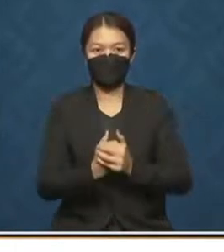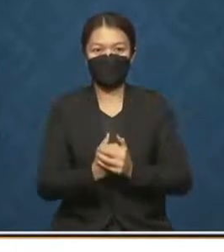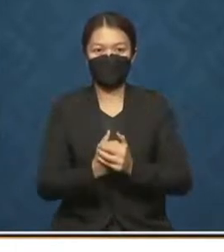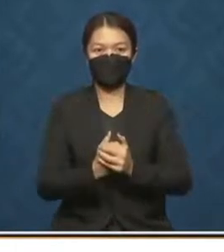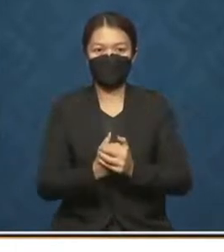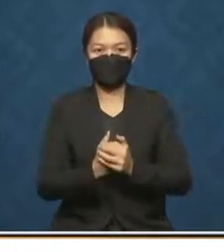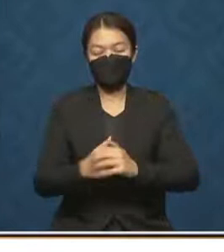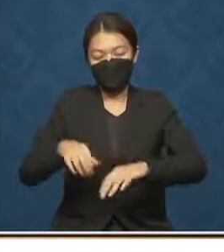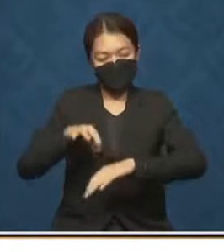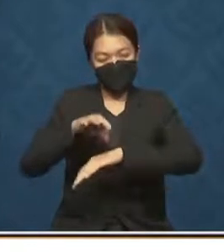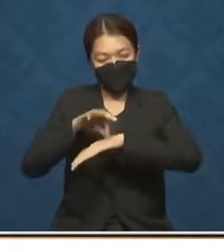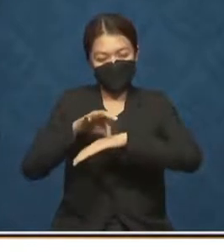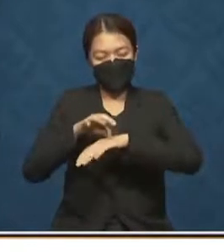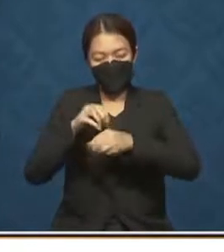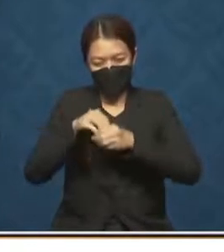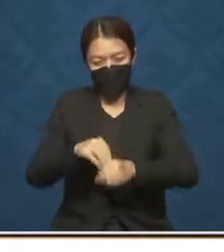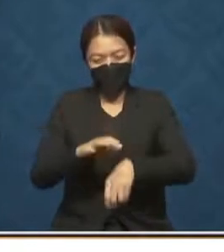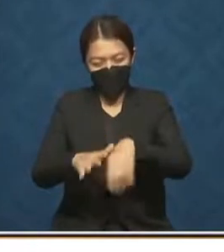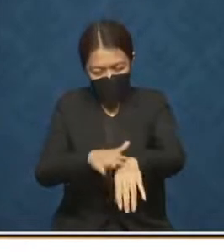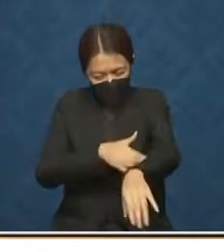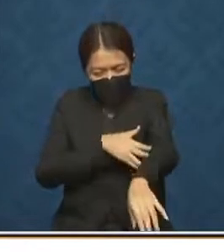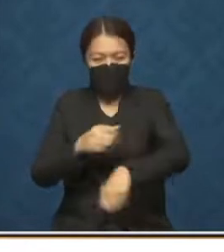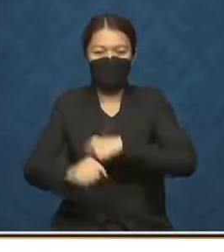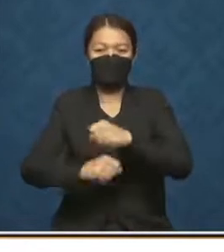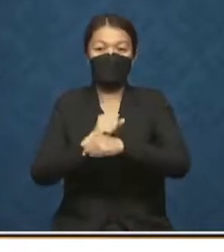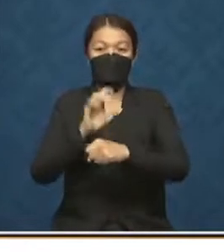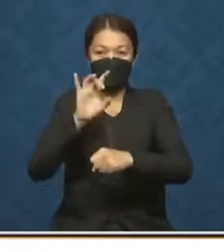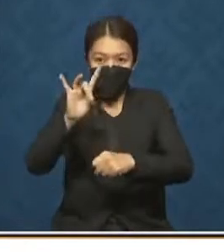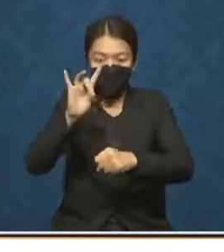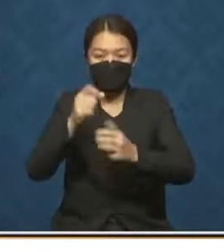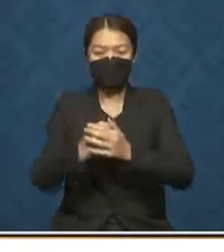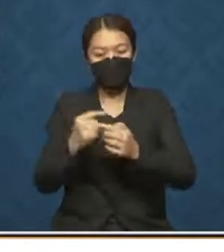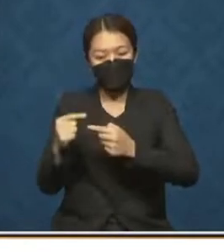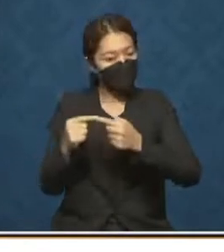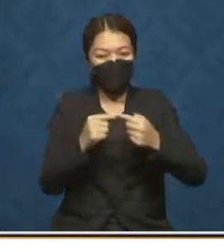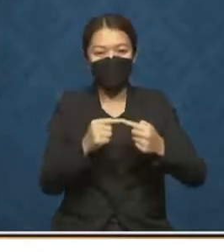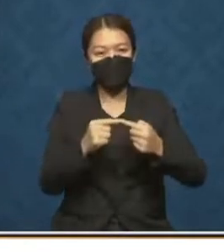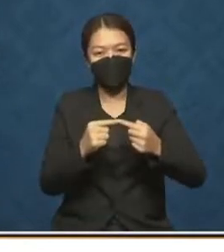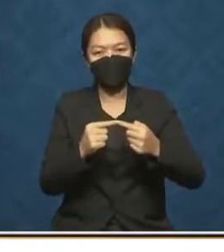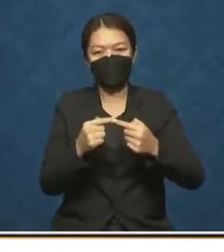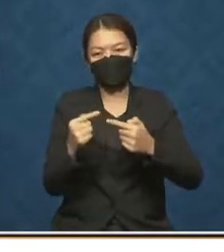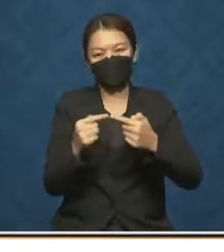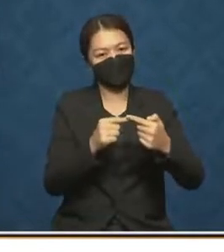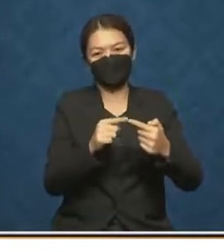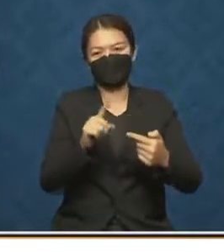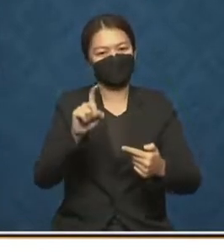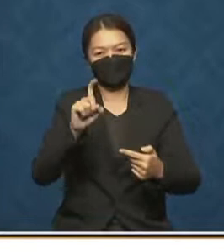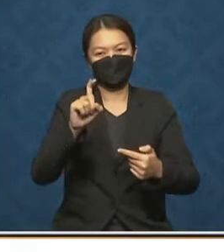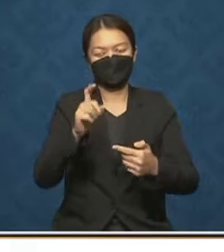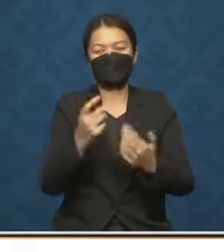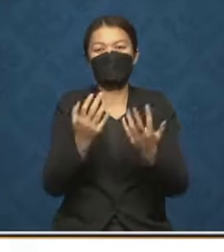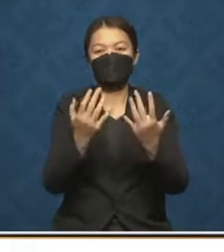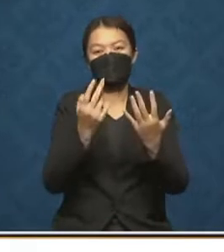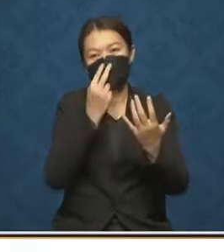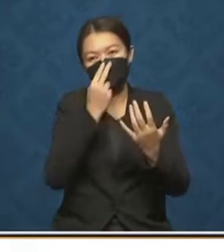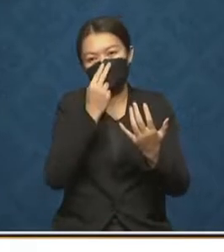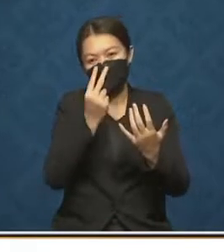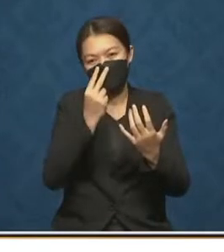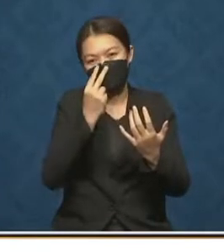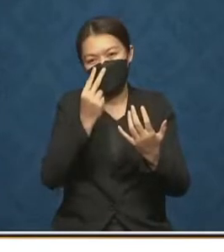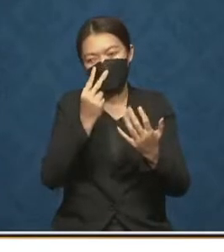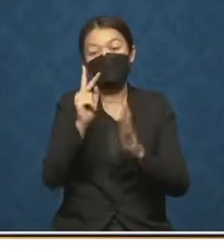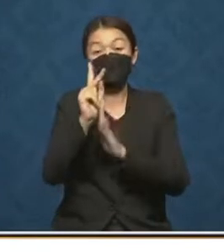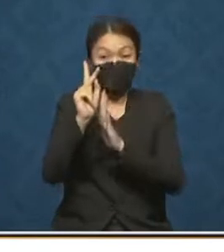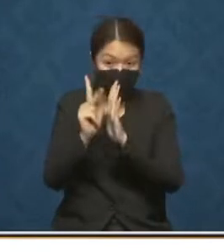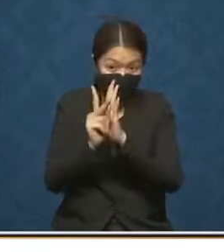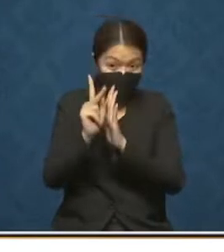ถ้ทำลงตำแหน่งครบ 8 ปีแล้เนี่ยจะเป็นต่อไม่ได้ผมก็คอยดูเรื่องของอัศจรยทางดาน